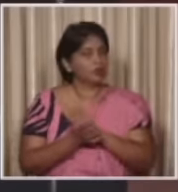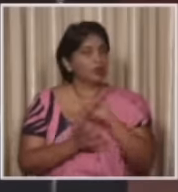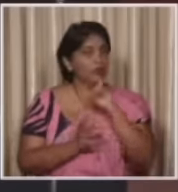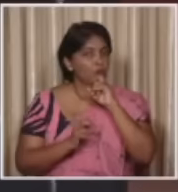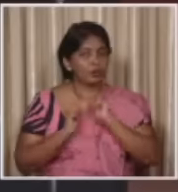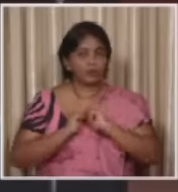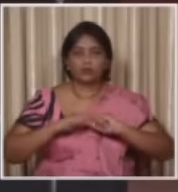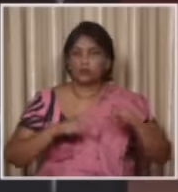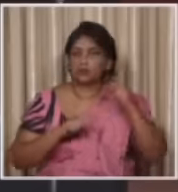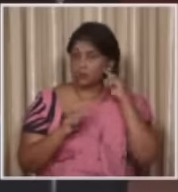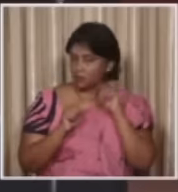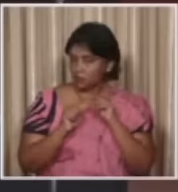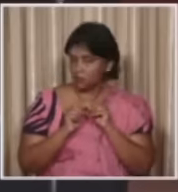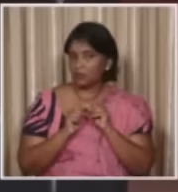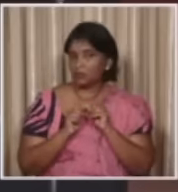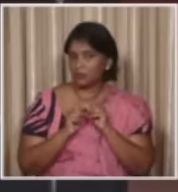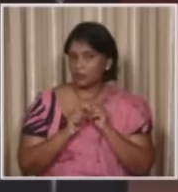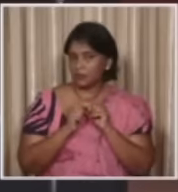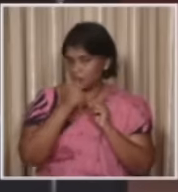ගැන